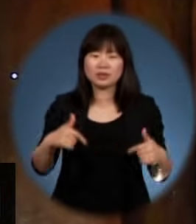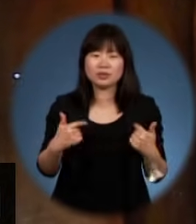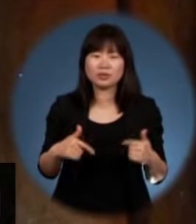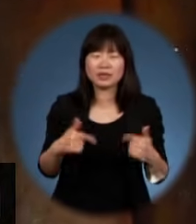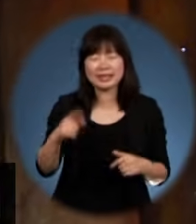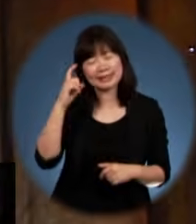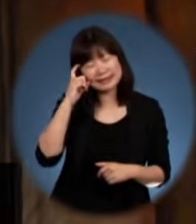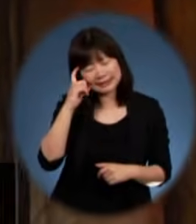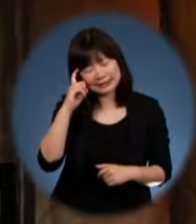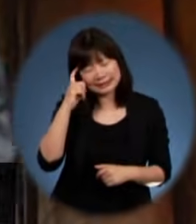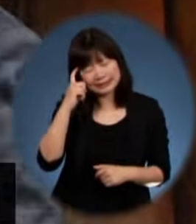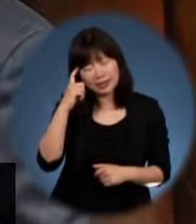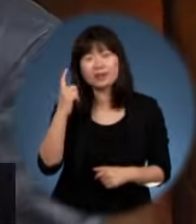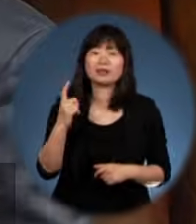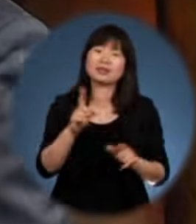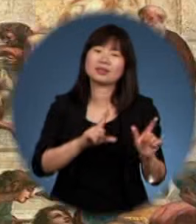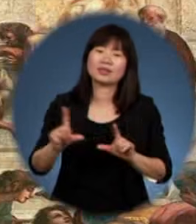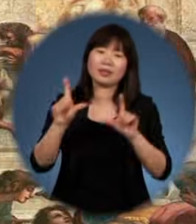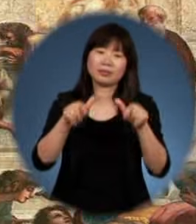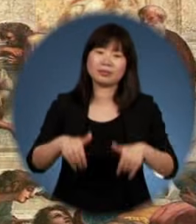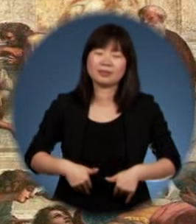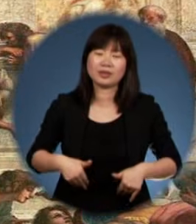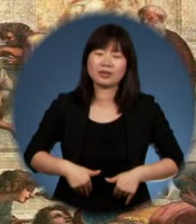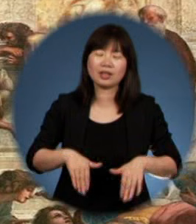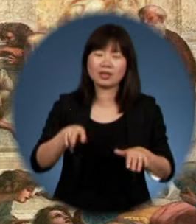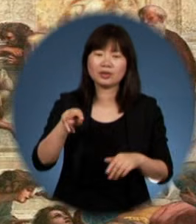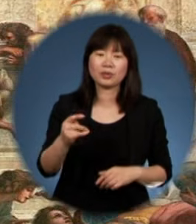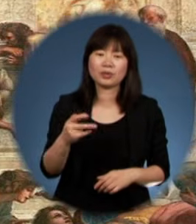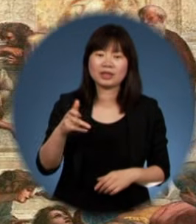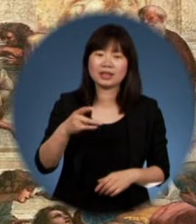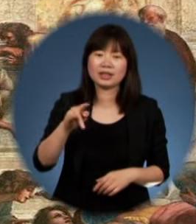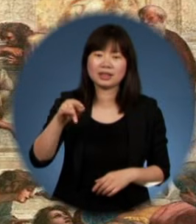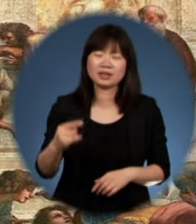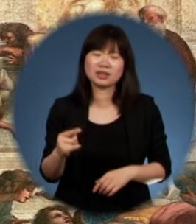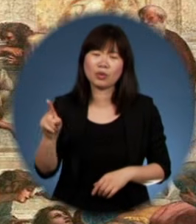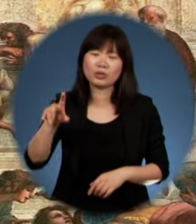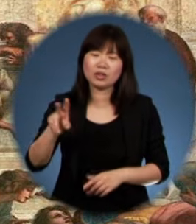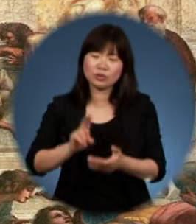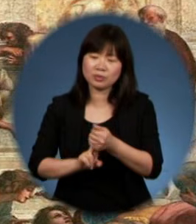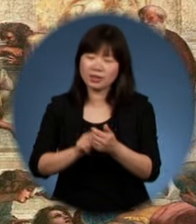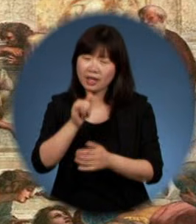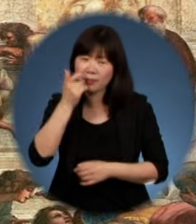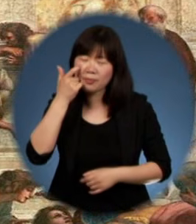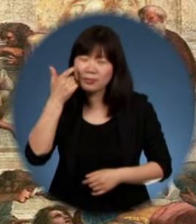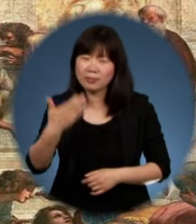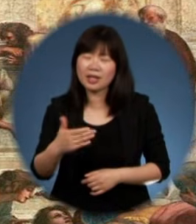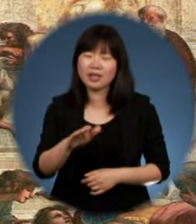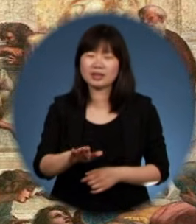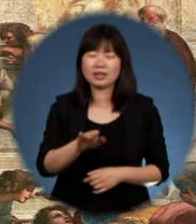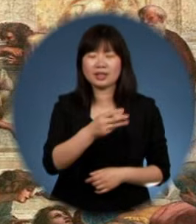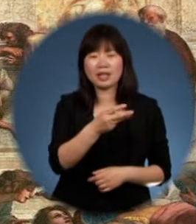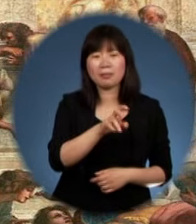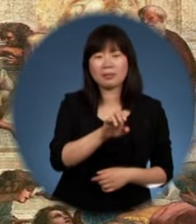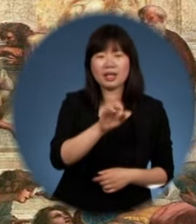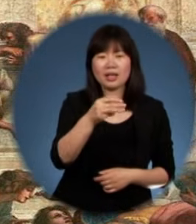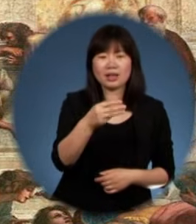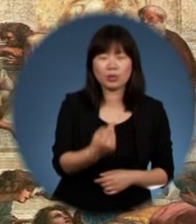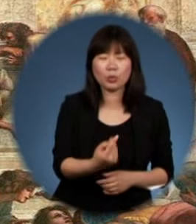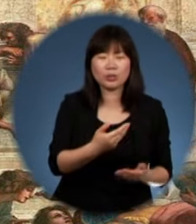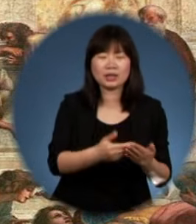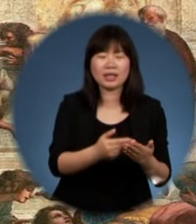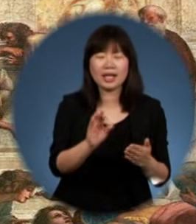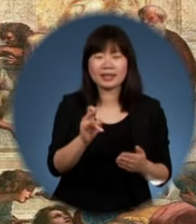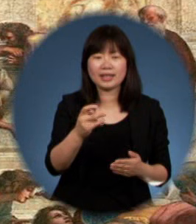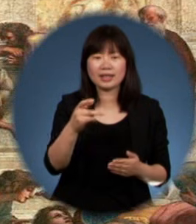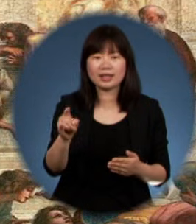숙고하는 삶을 살아야 한다는 것입니다 자 소크라테스가 어디 숨어 있을까요 이게 지금 라 빨러 그린 아테네 학당 이란